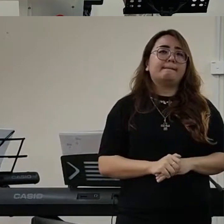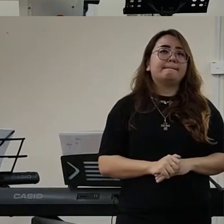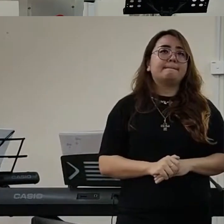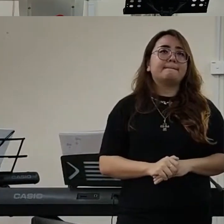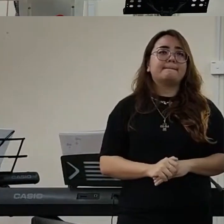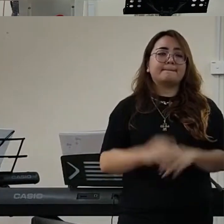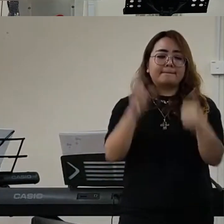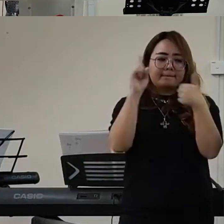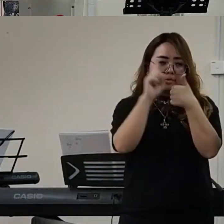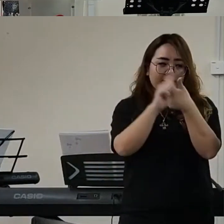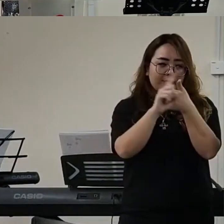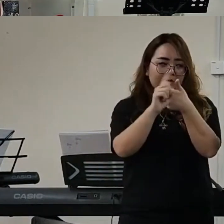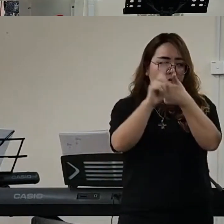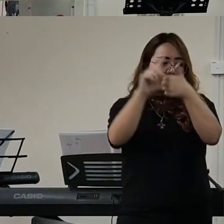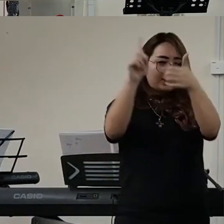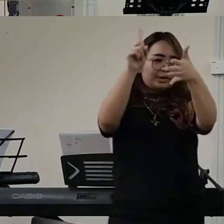么。 So